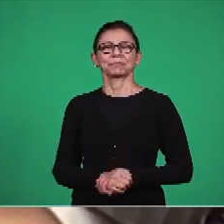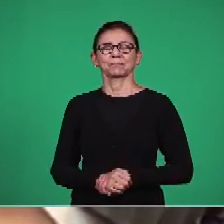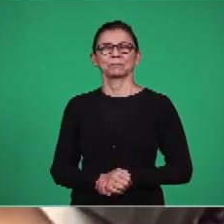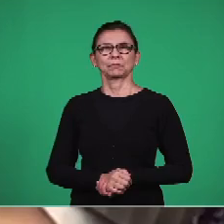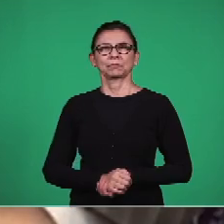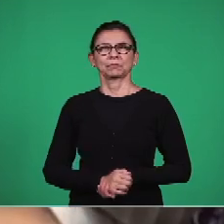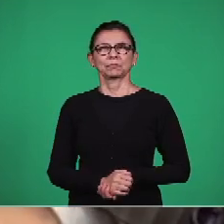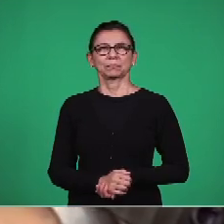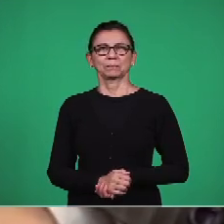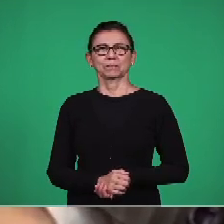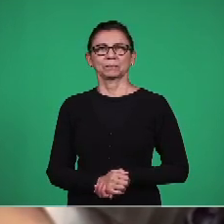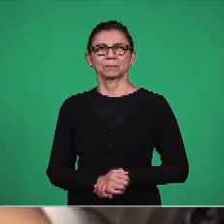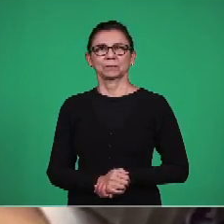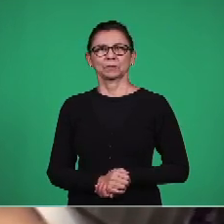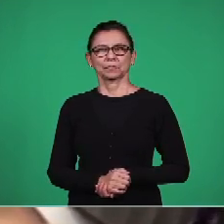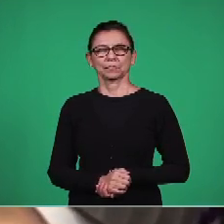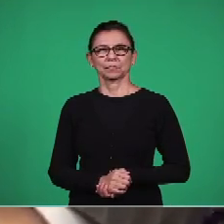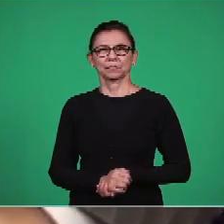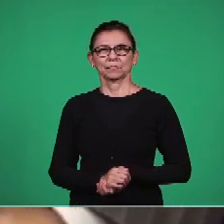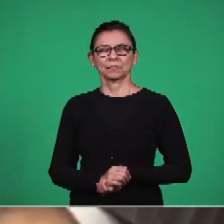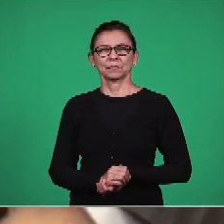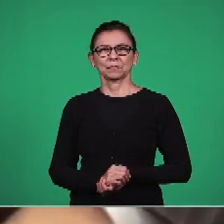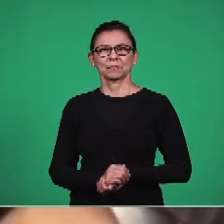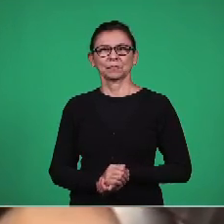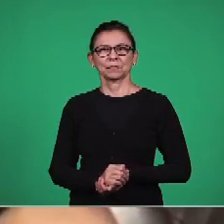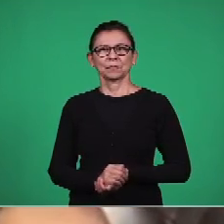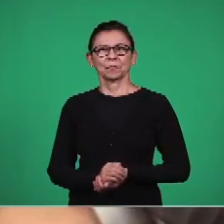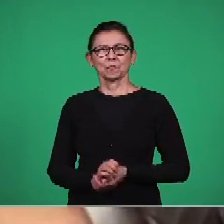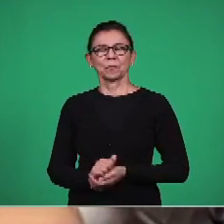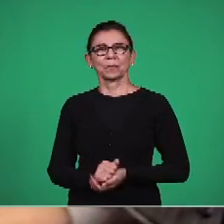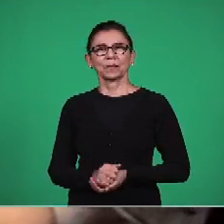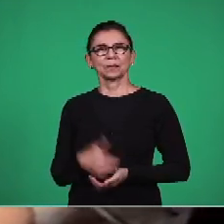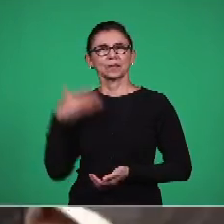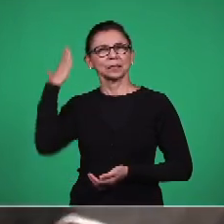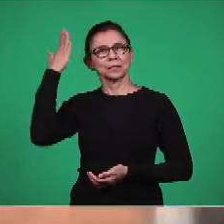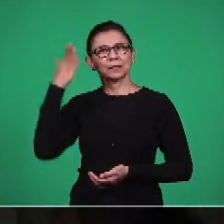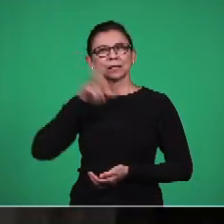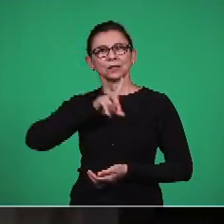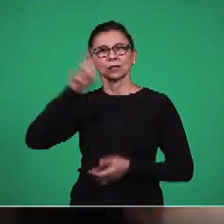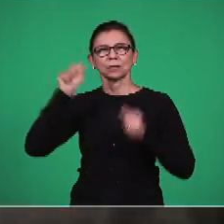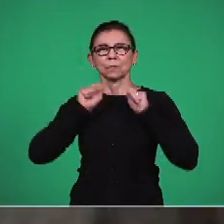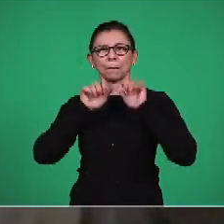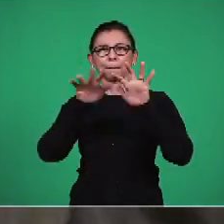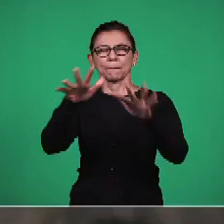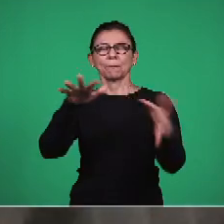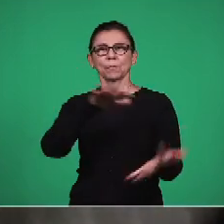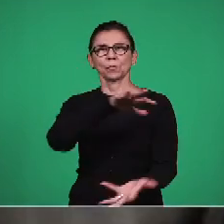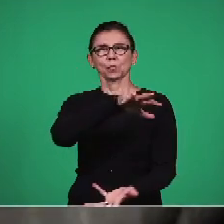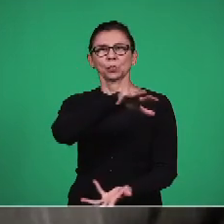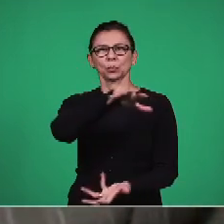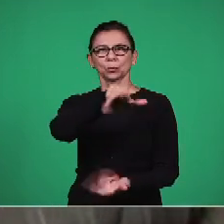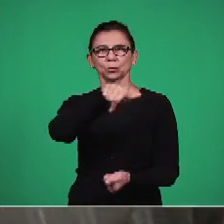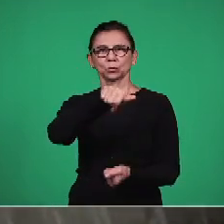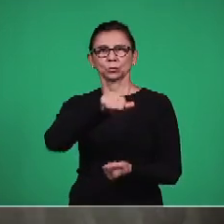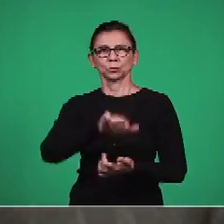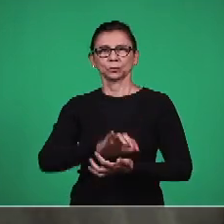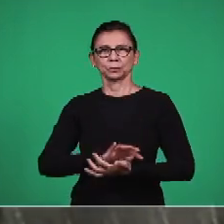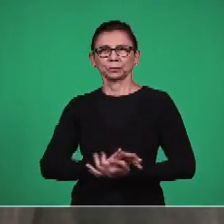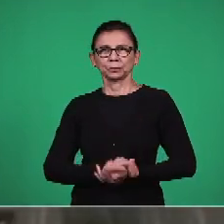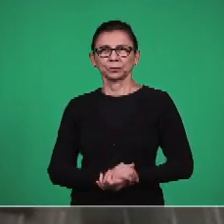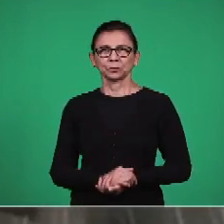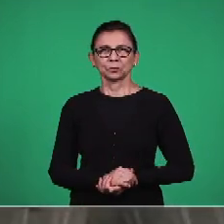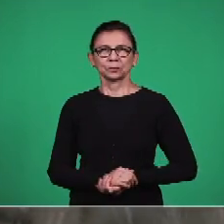земного шара. Espalhando a palavra da graça em todos os cantos da terra. Спасенные души. As